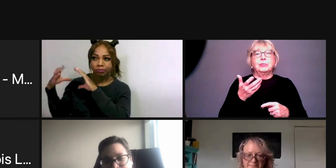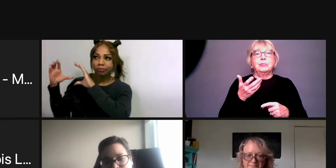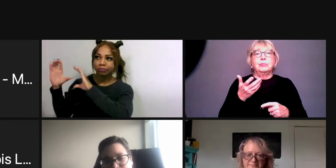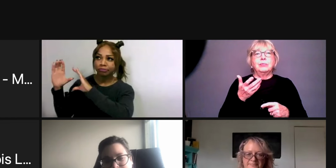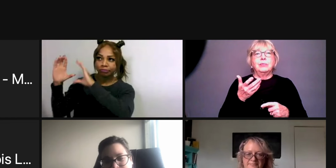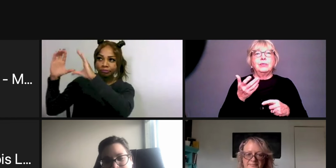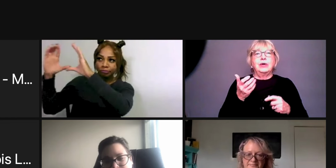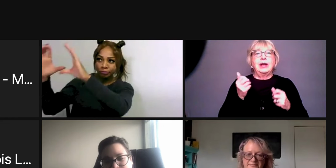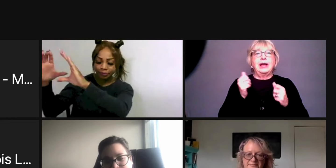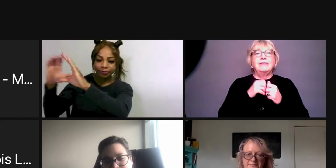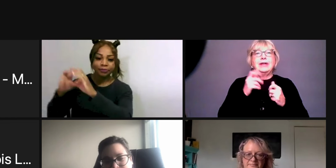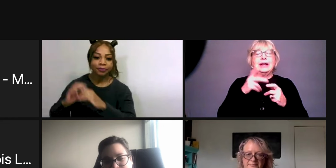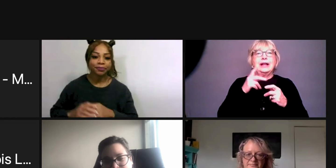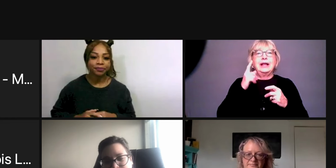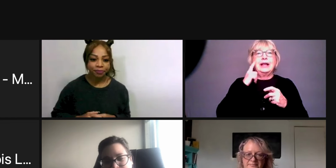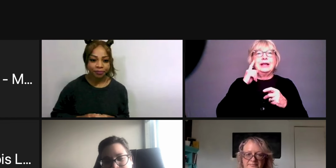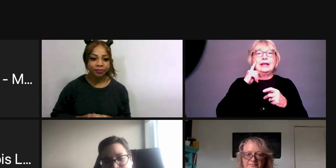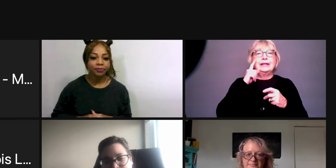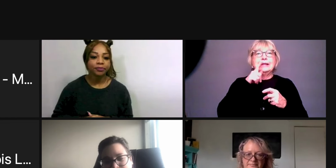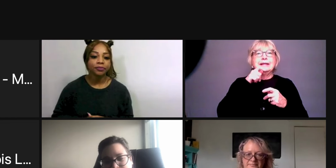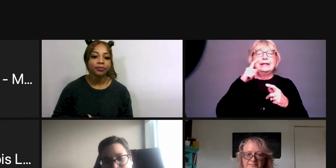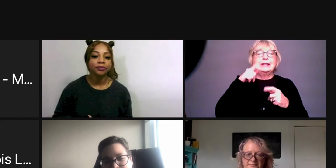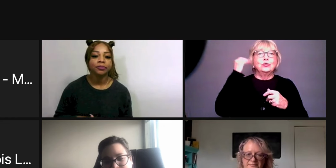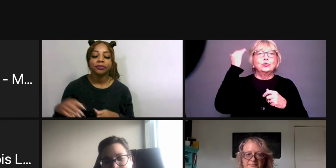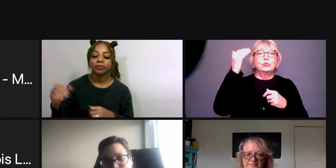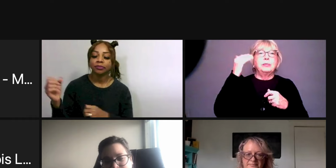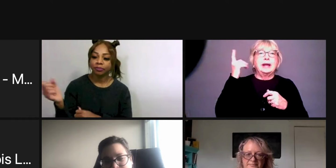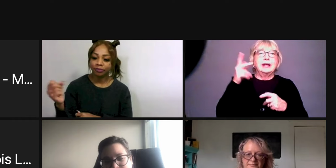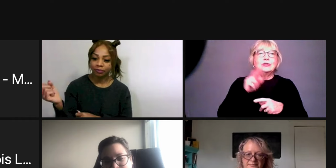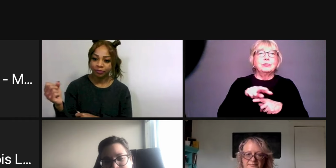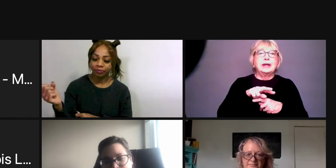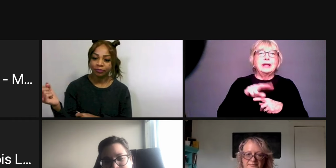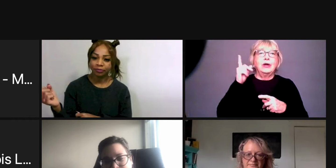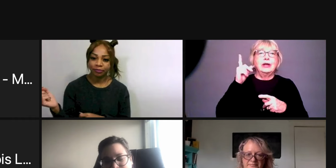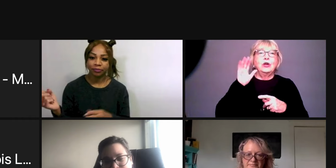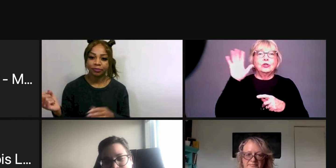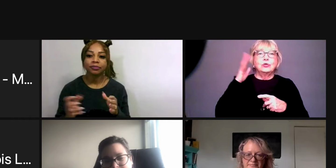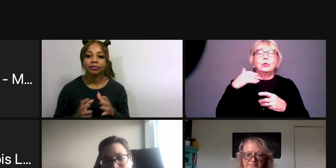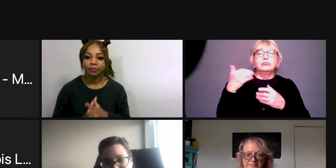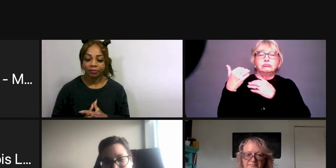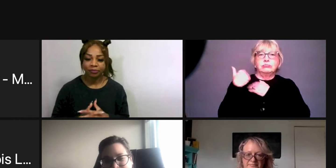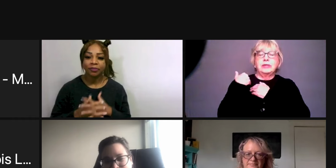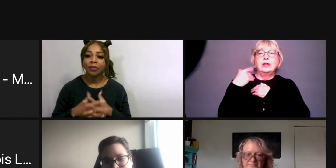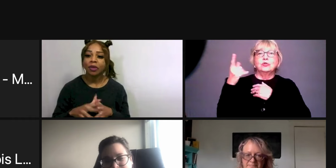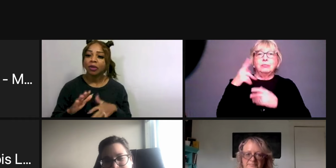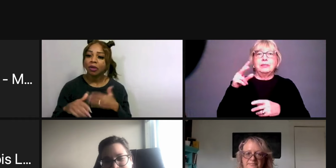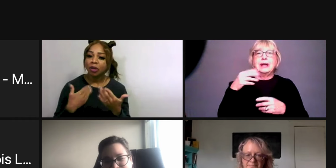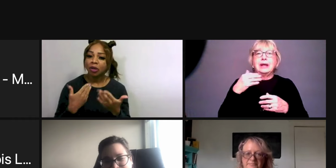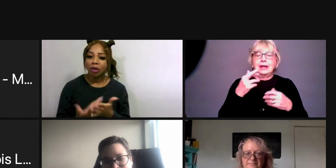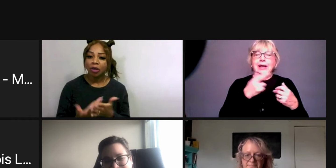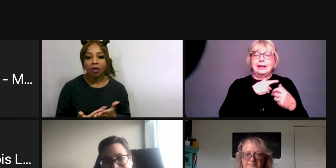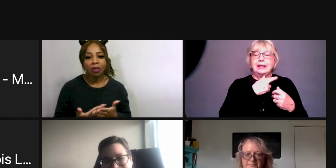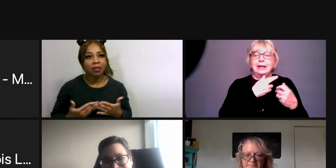mes supérieurs aussi c'est qu'ils ont assumé cette responsabilité eux aussi donc